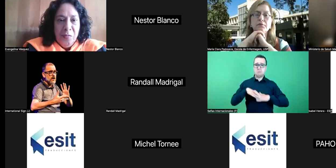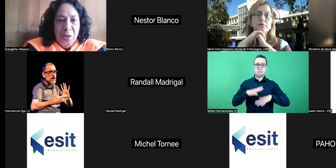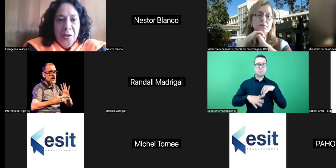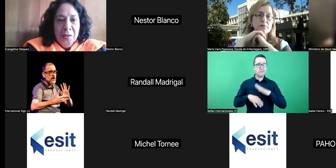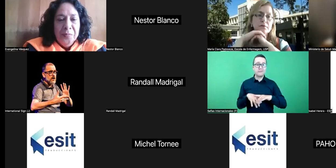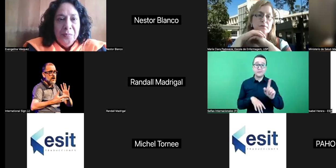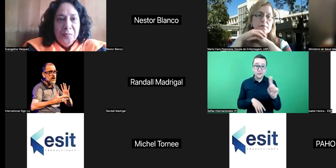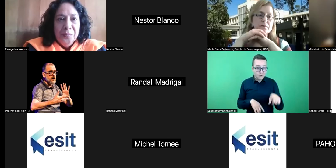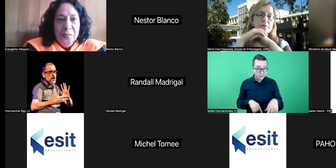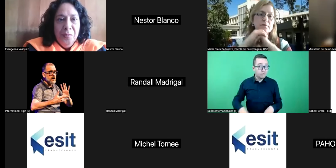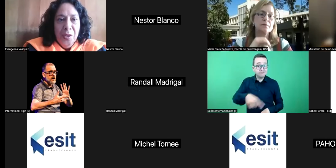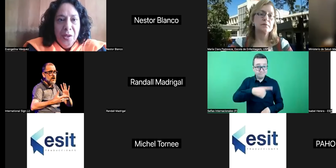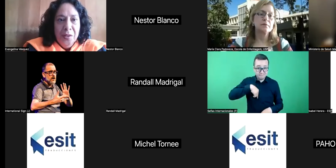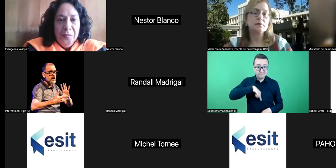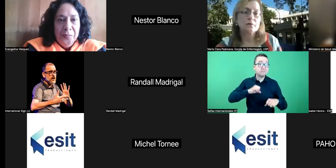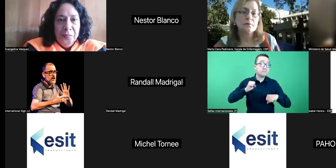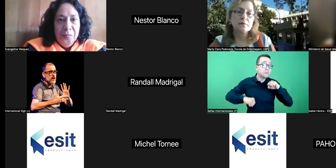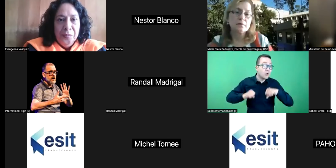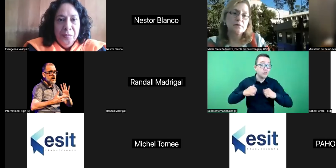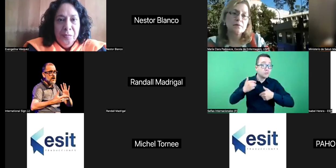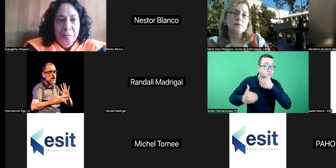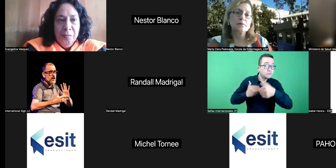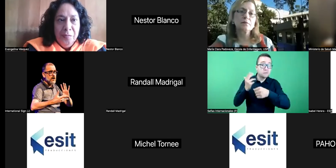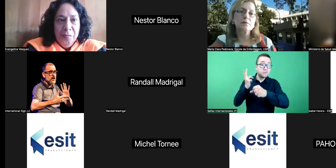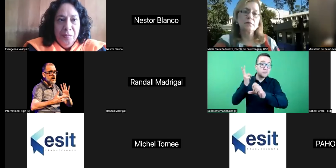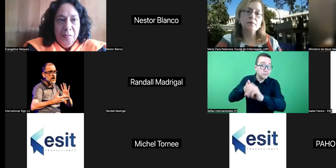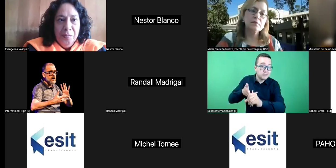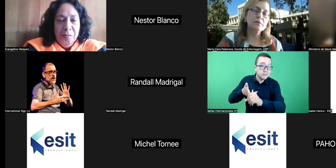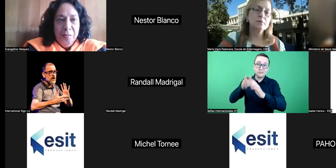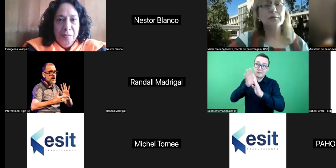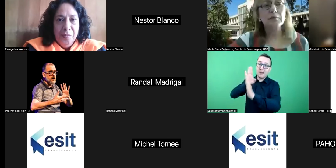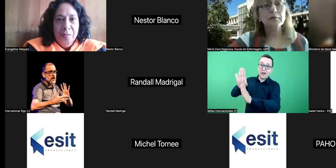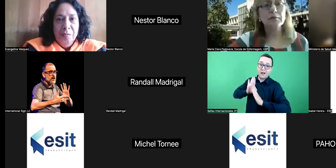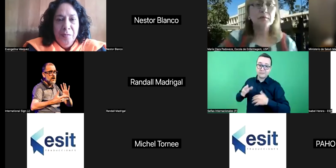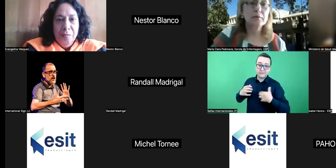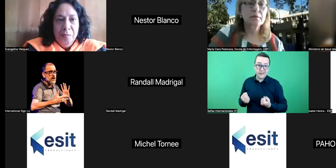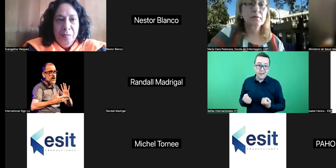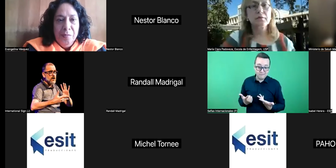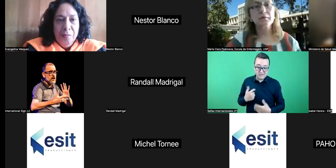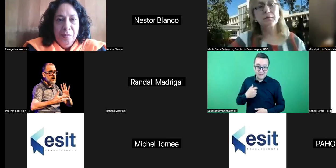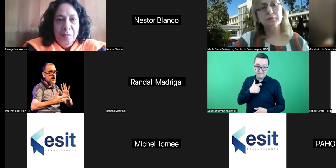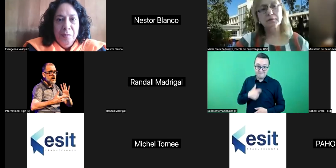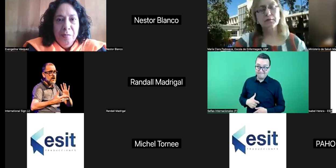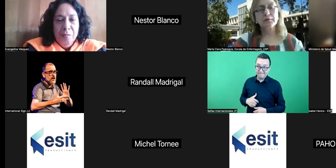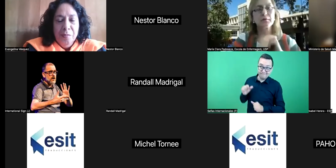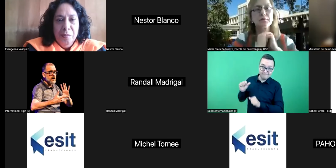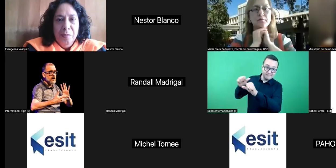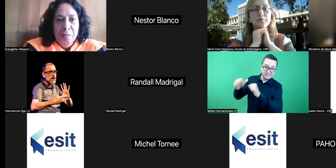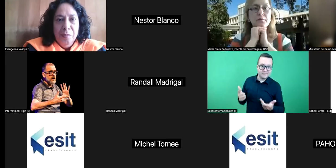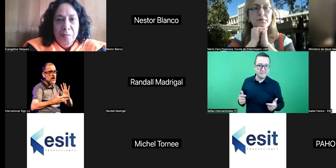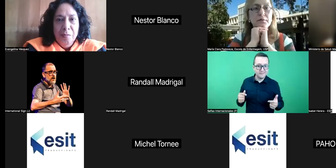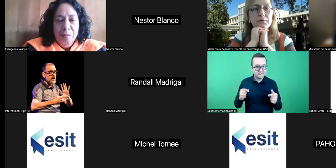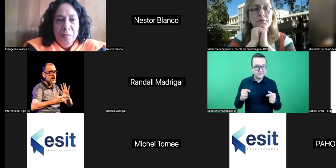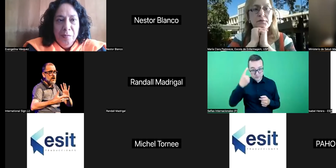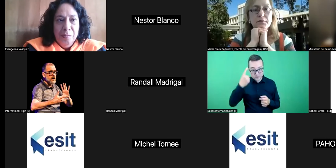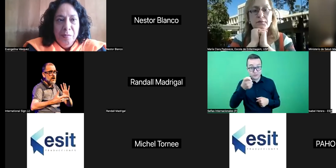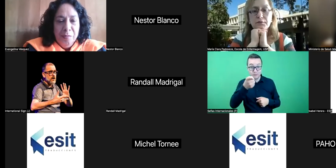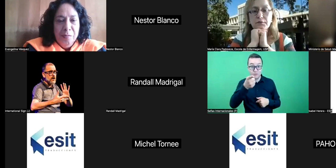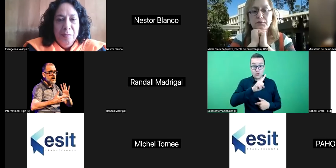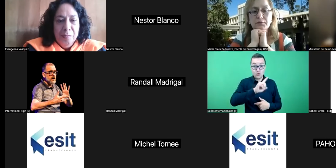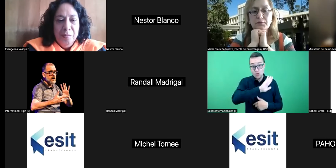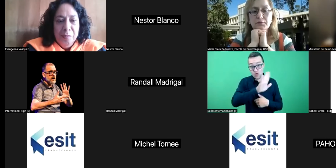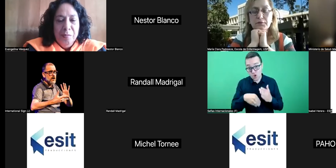exclu d'être patient à l'avenir ou dans le passé ou actuellement. Donc, je ne sais pas si vous tous